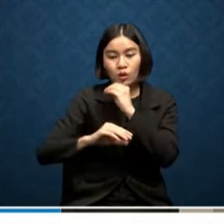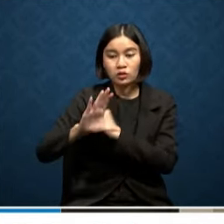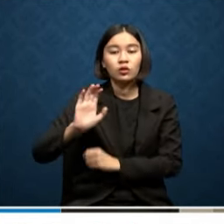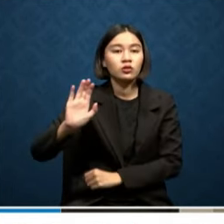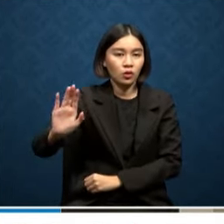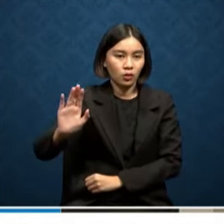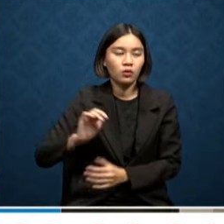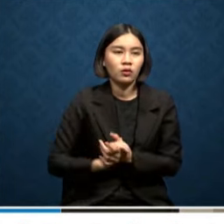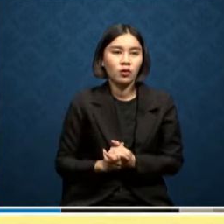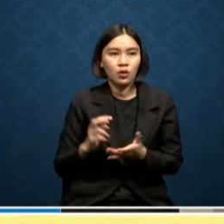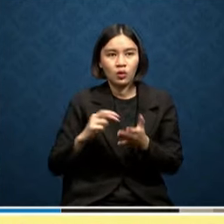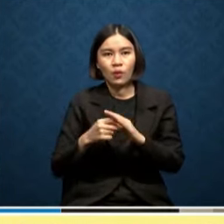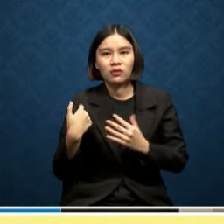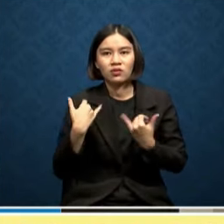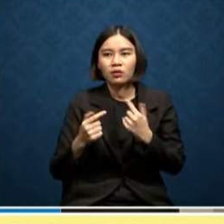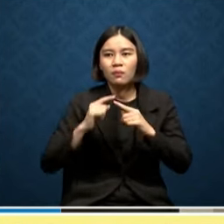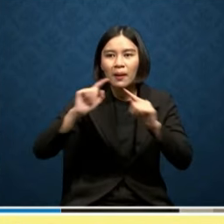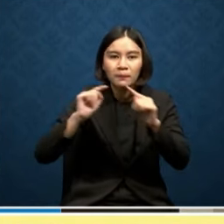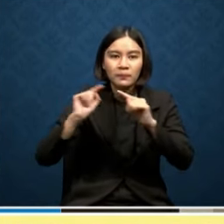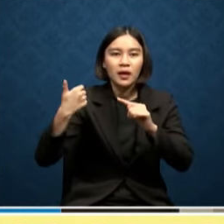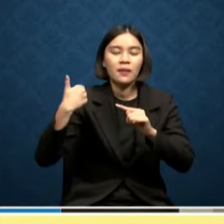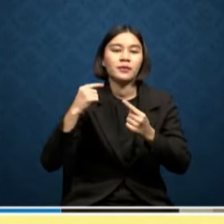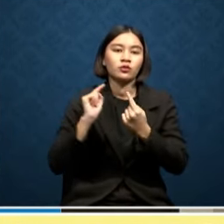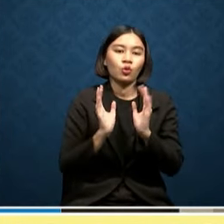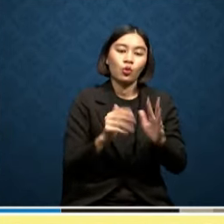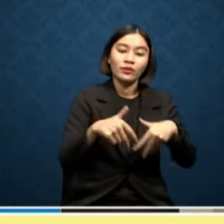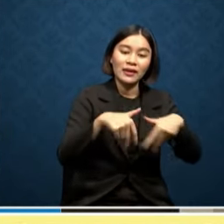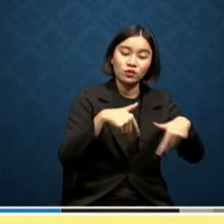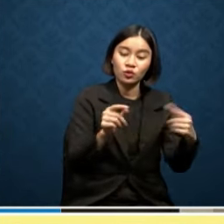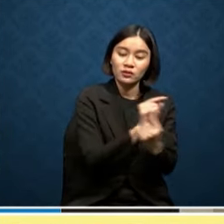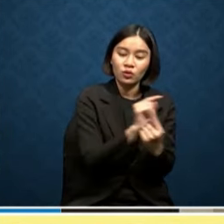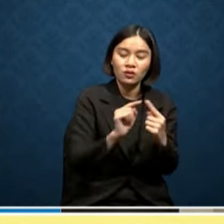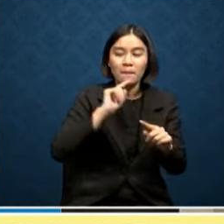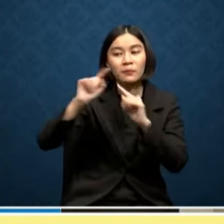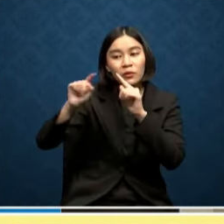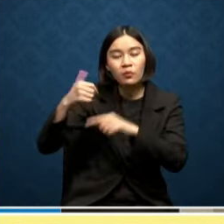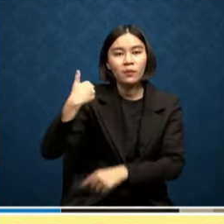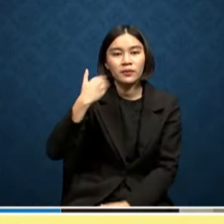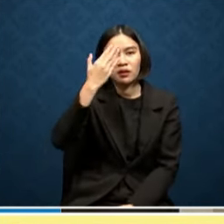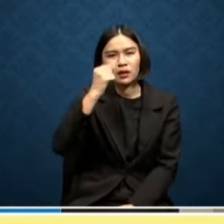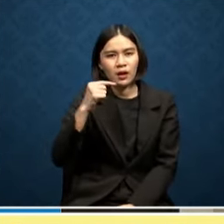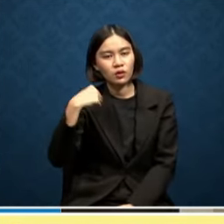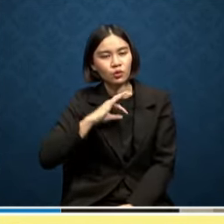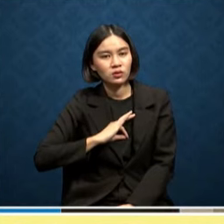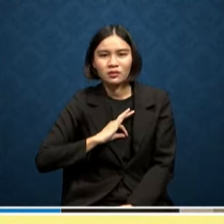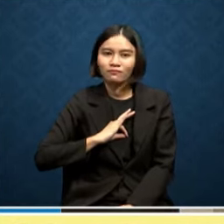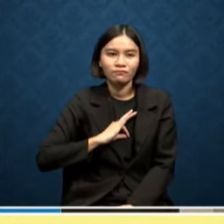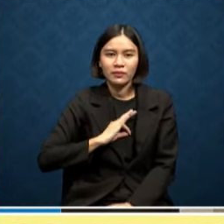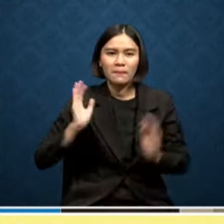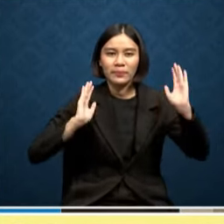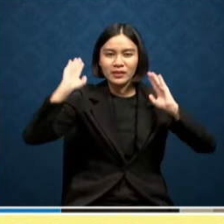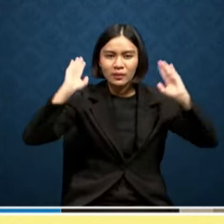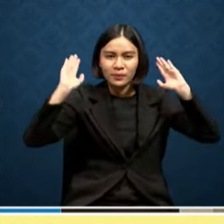เนี่ยเป็นที่วิจารณ์อย่างมากนะคะจากผู้คนในสังคมซึ่งมันอาจจะมาจากความไม่เป็นประชาธิปไต